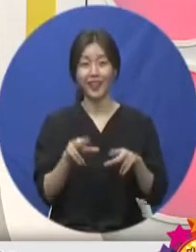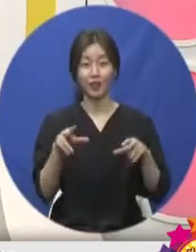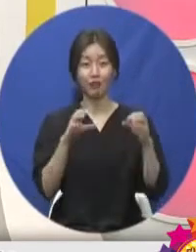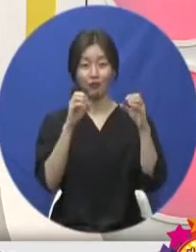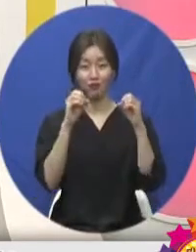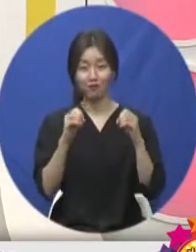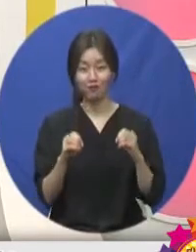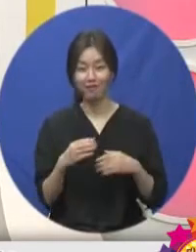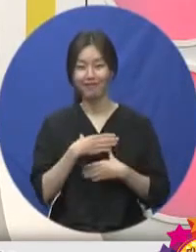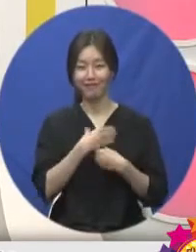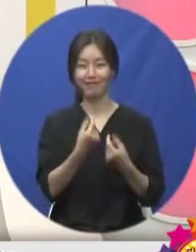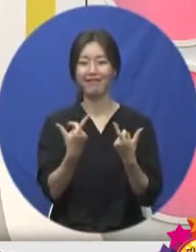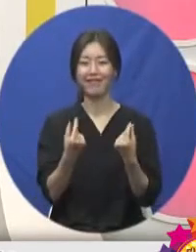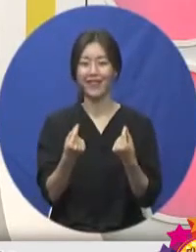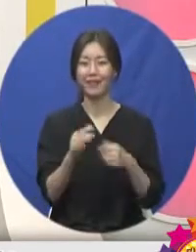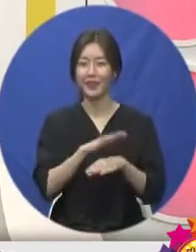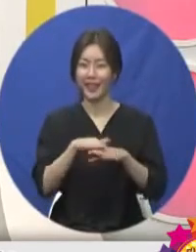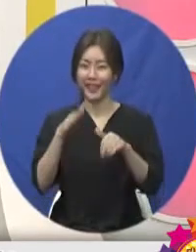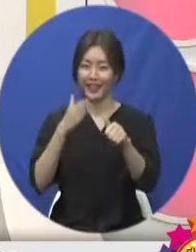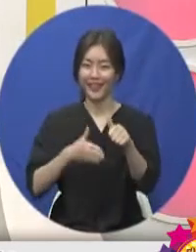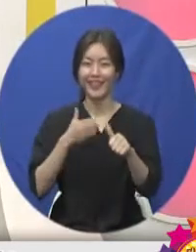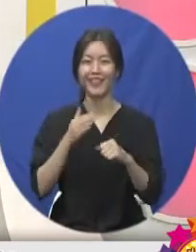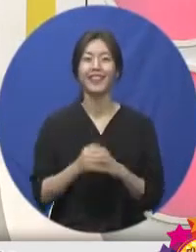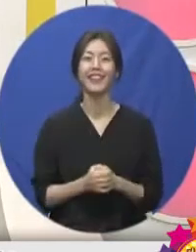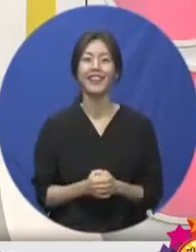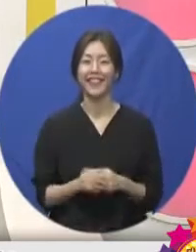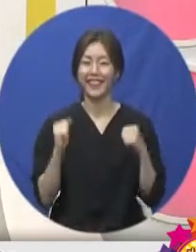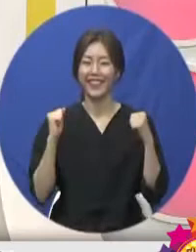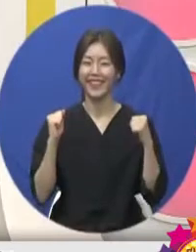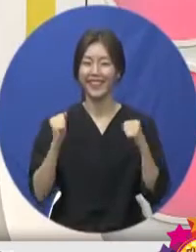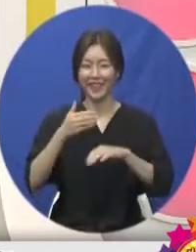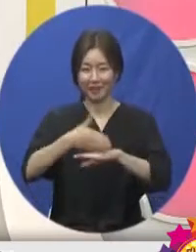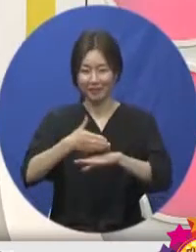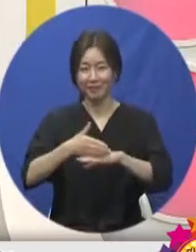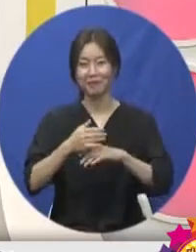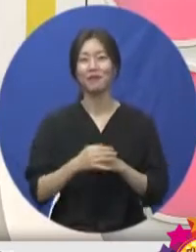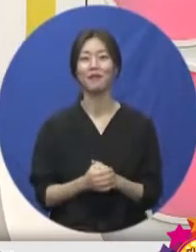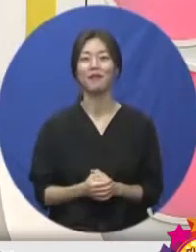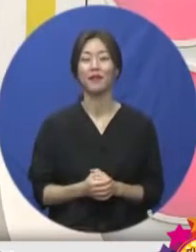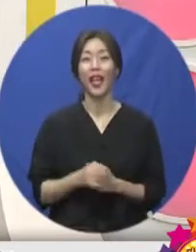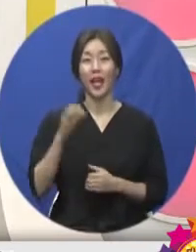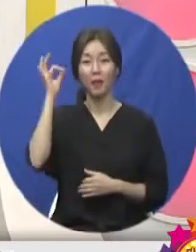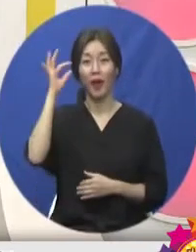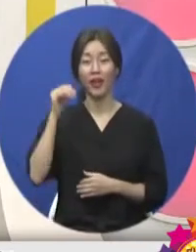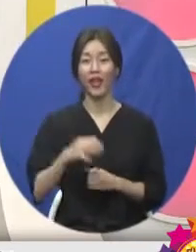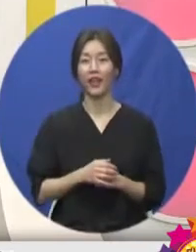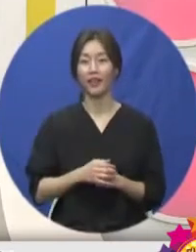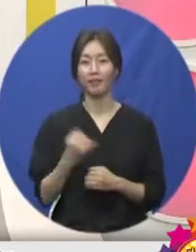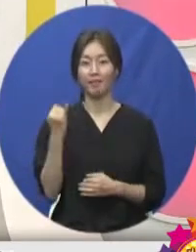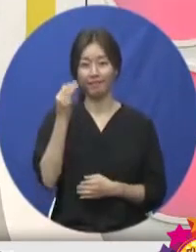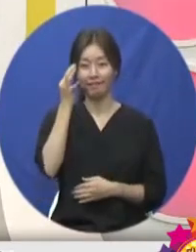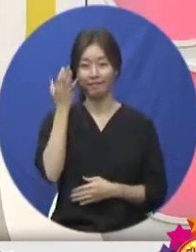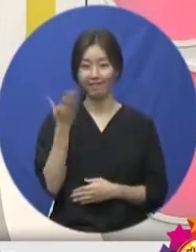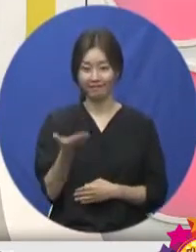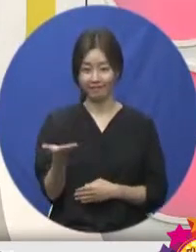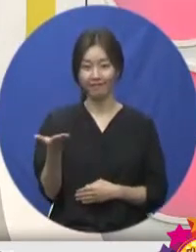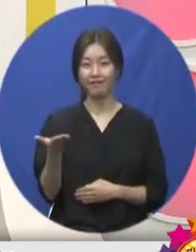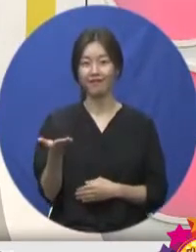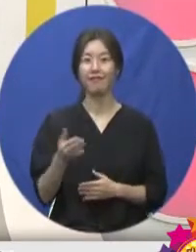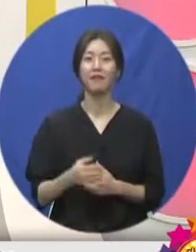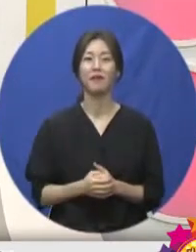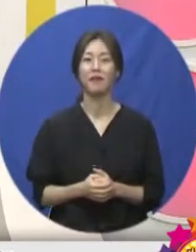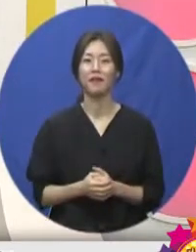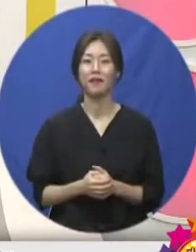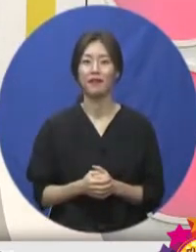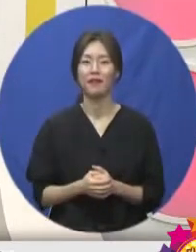잘 불러주십시오. 네. 예. 파이팅! 자. 파이팅, 고맙습니다. 네. 포항의 신경자님의 노래 들어볼까? 요!